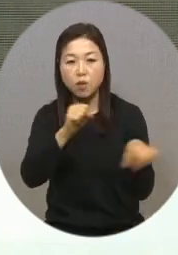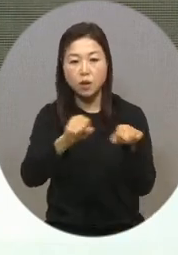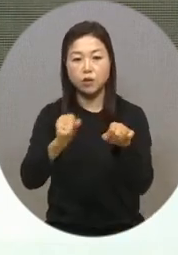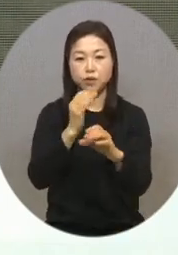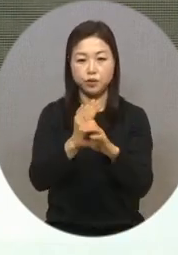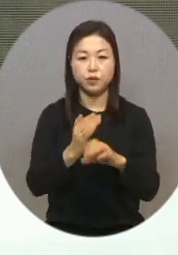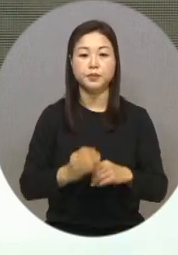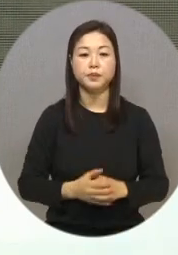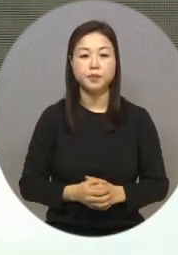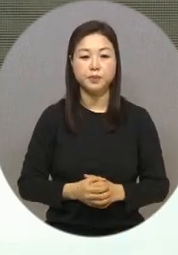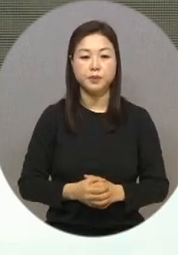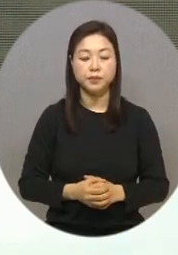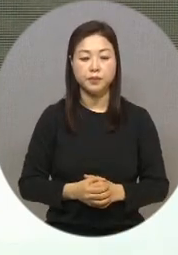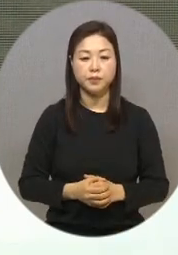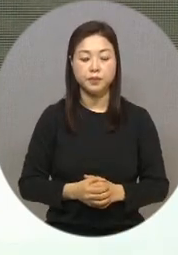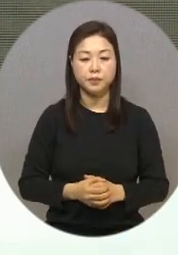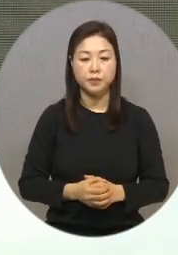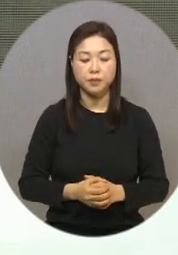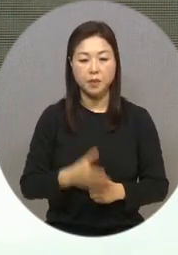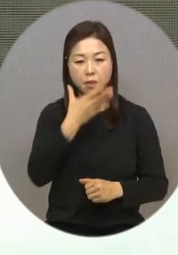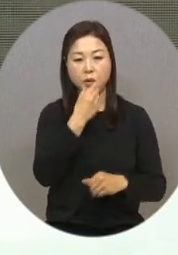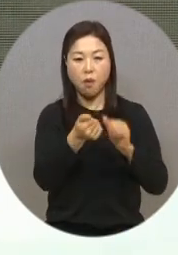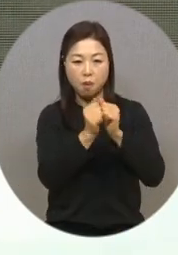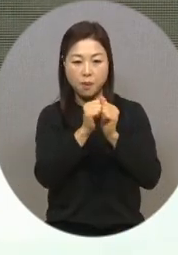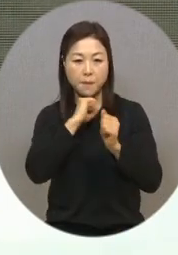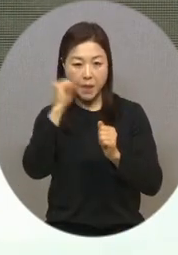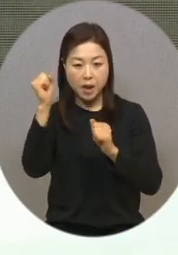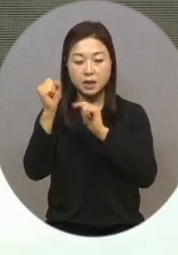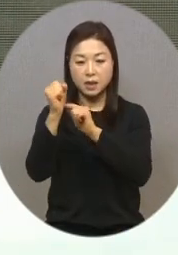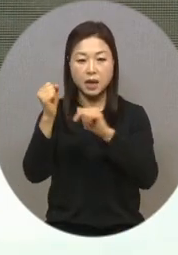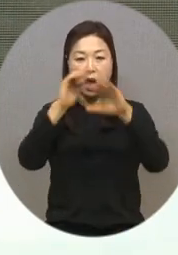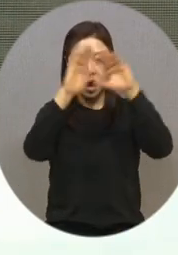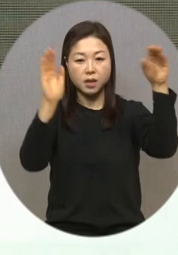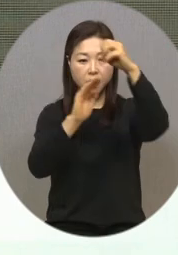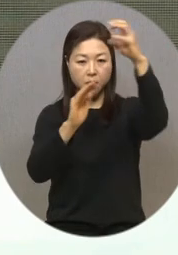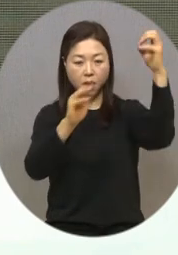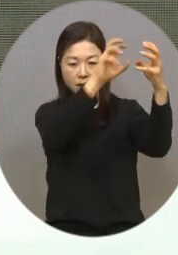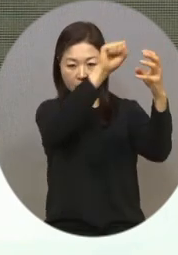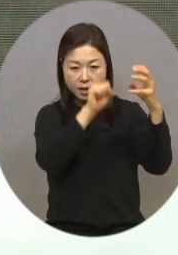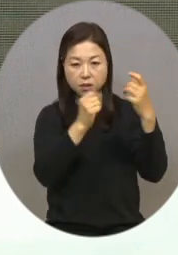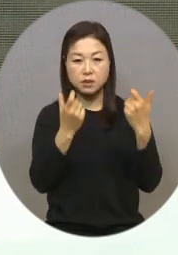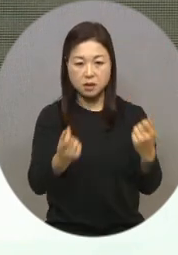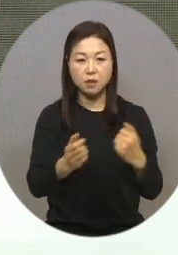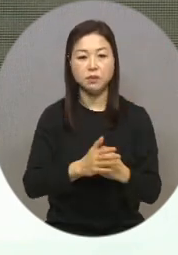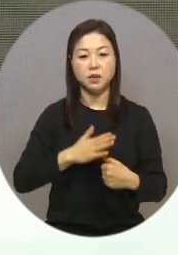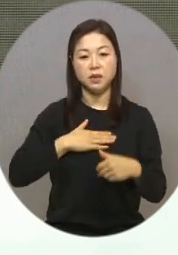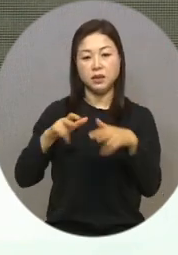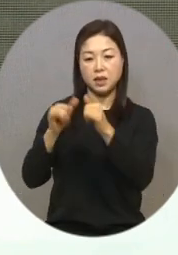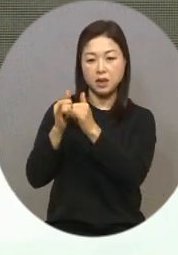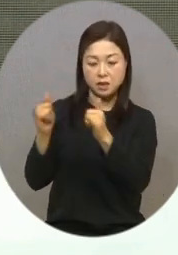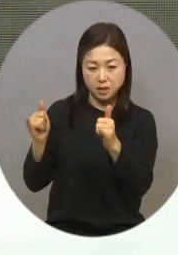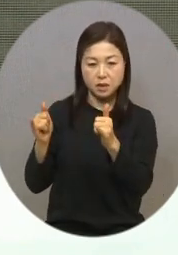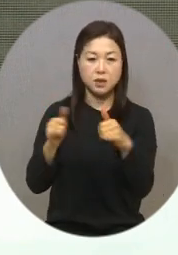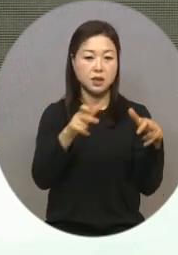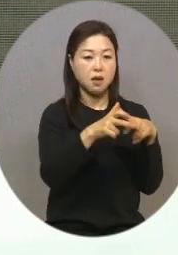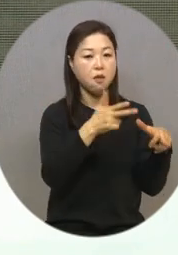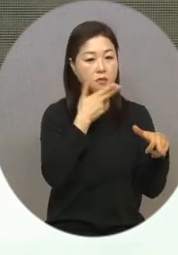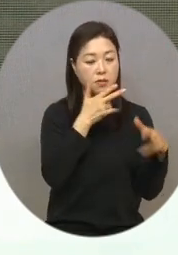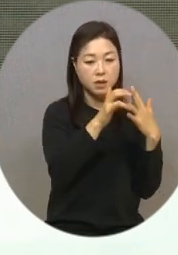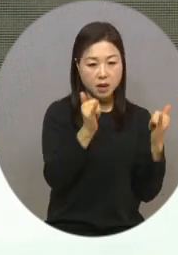있습니다. 복권에 당첨되는 것이 하늘의 별 따기인 것처럼 저는 장애인들이